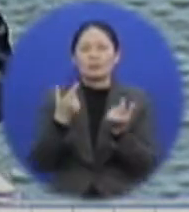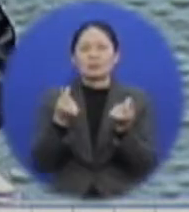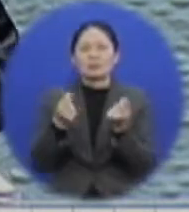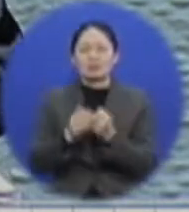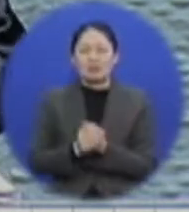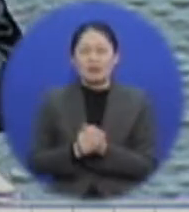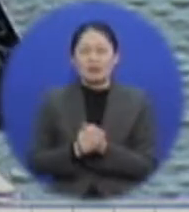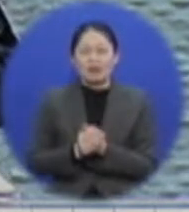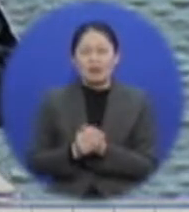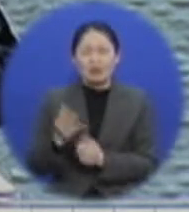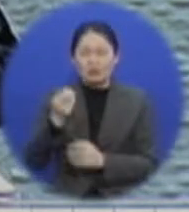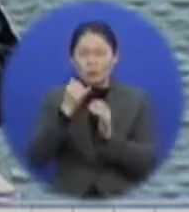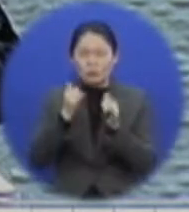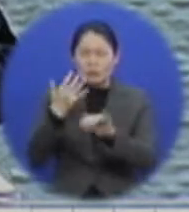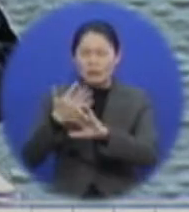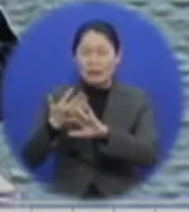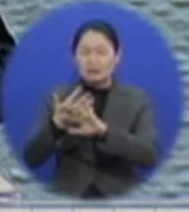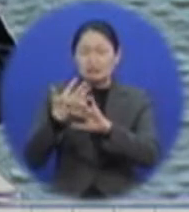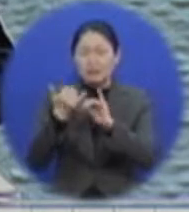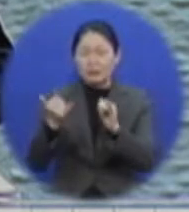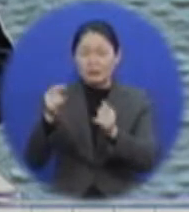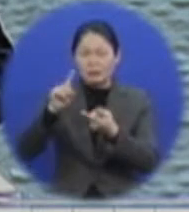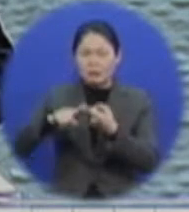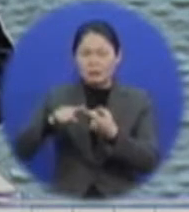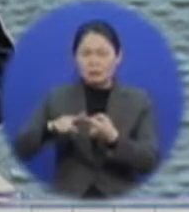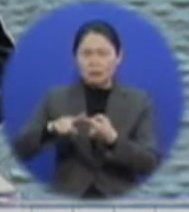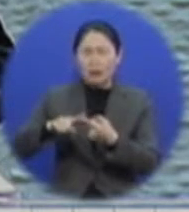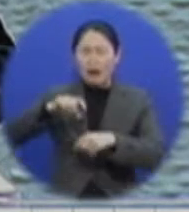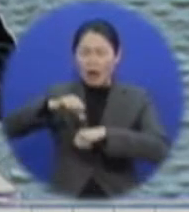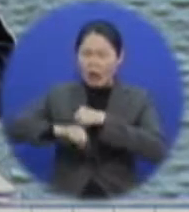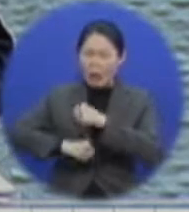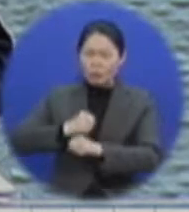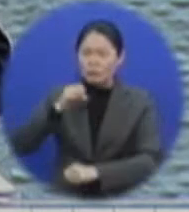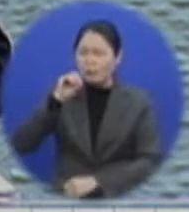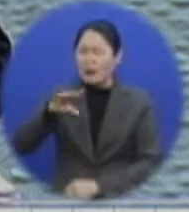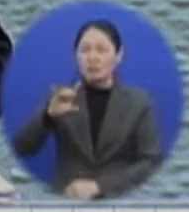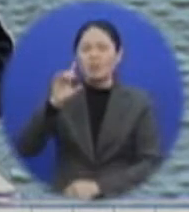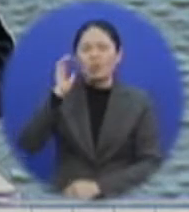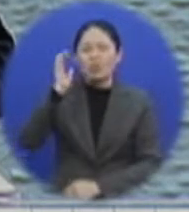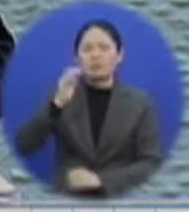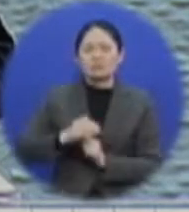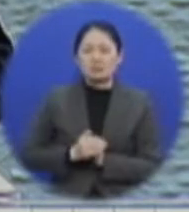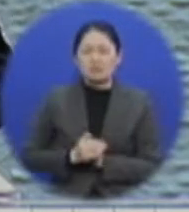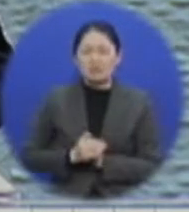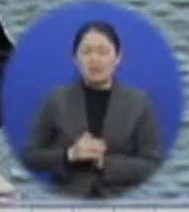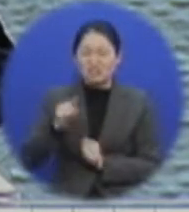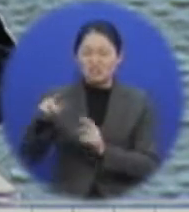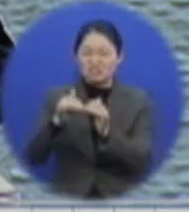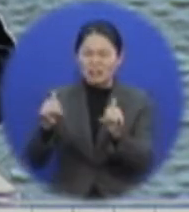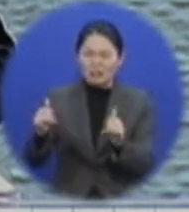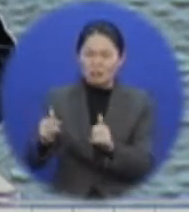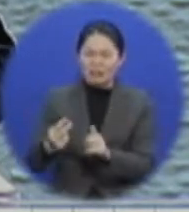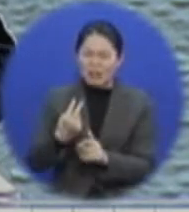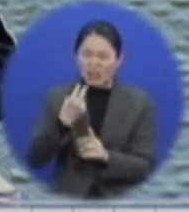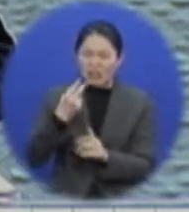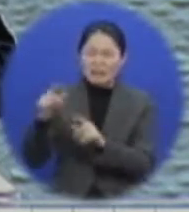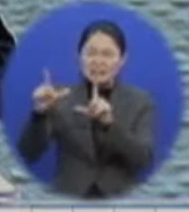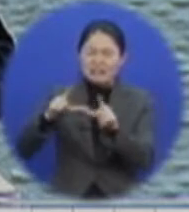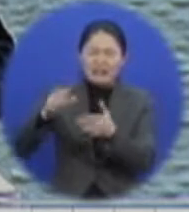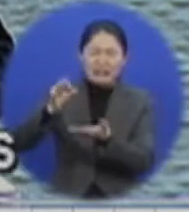성도들은 다른 사람에 대해서 함부로 말하면 안 됩니다 저 사람은 살 가지가 없어